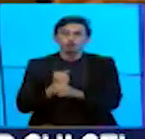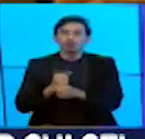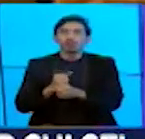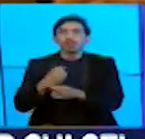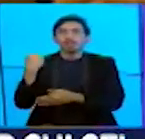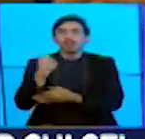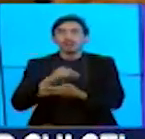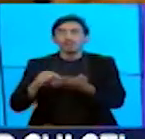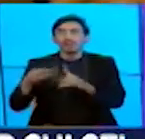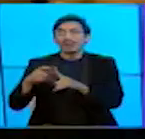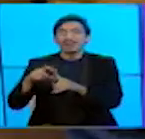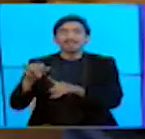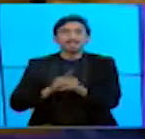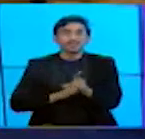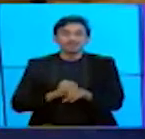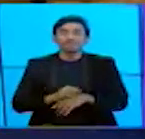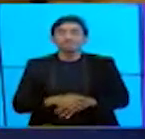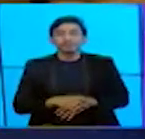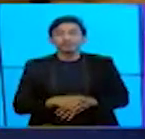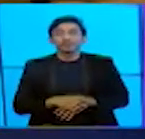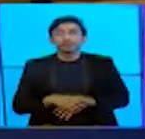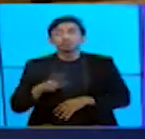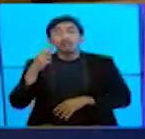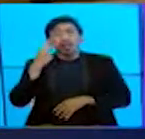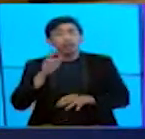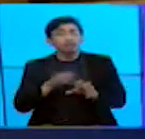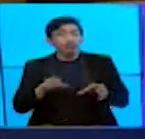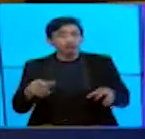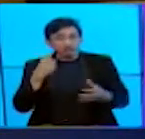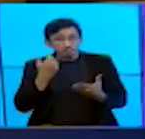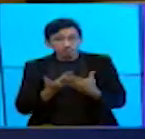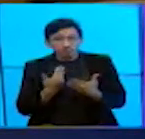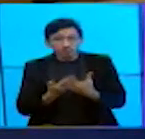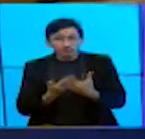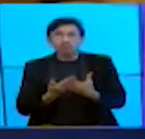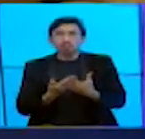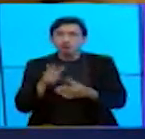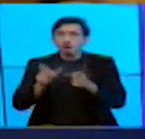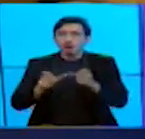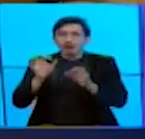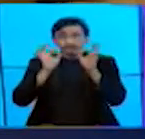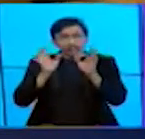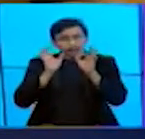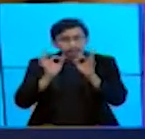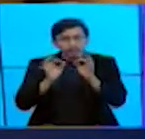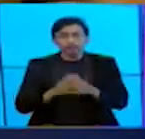Berdasarkan keterangan para saksi dan bukti yang cukup, maka KPK